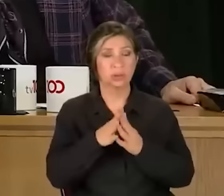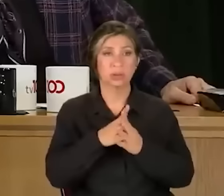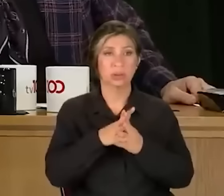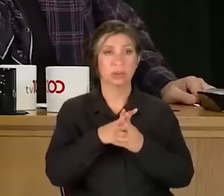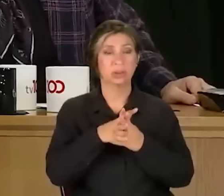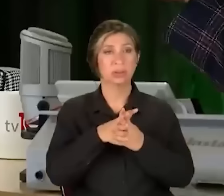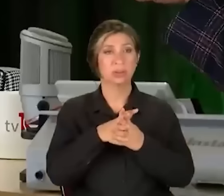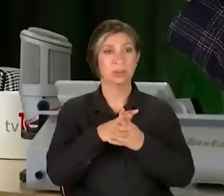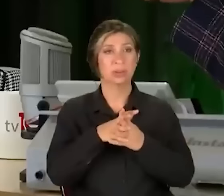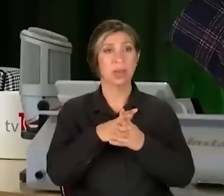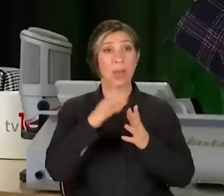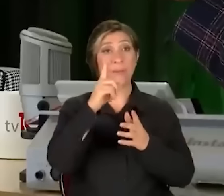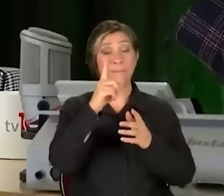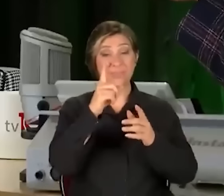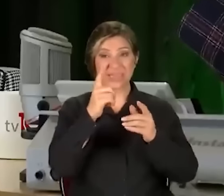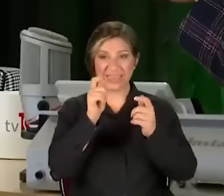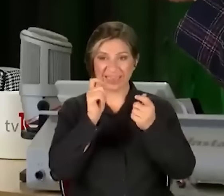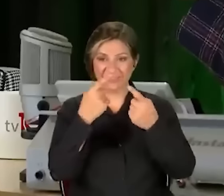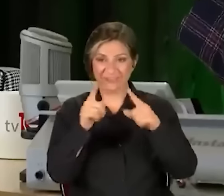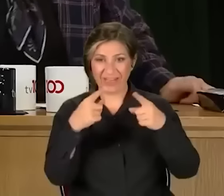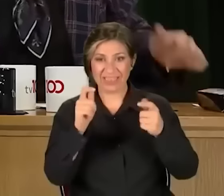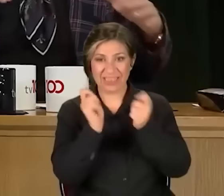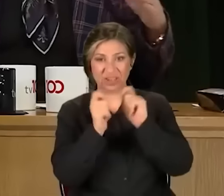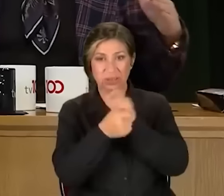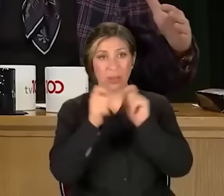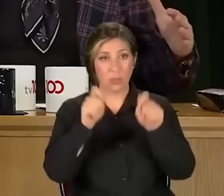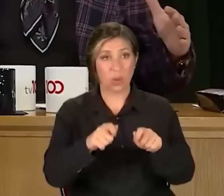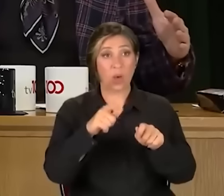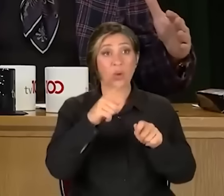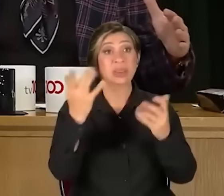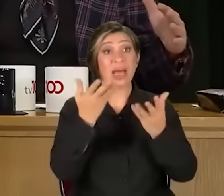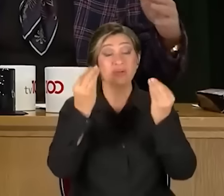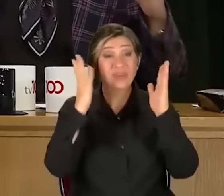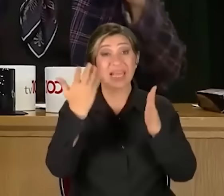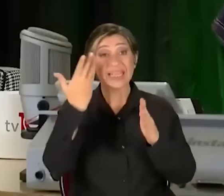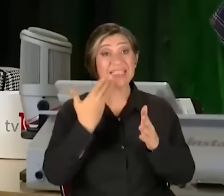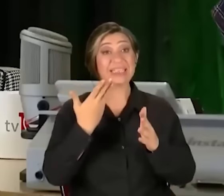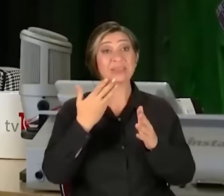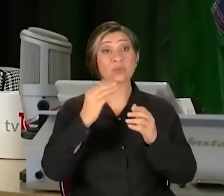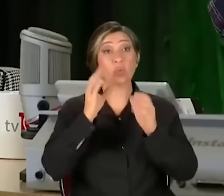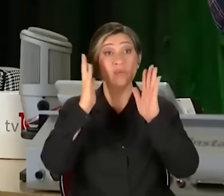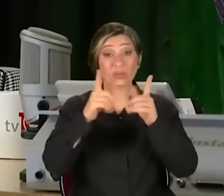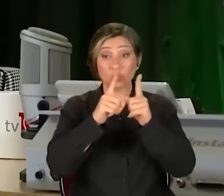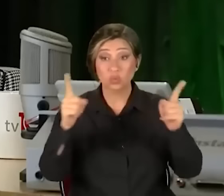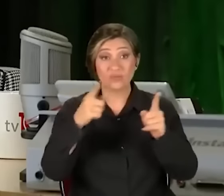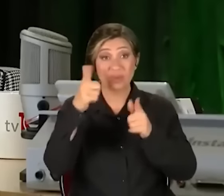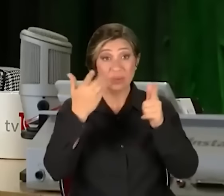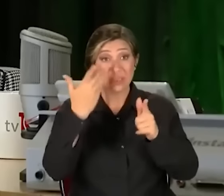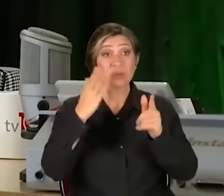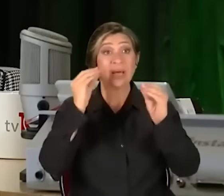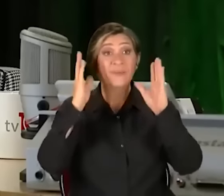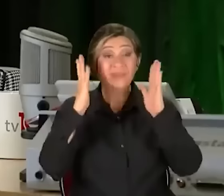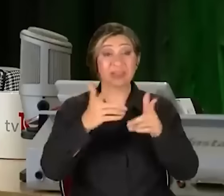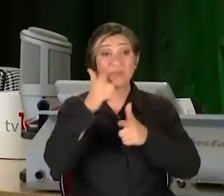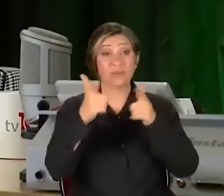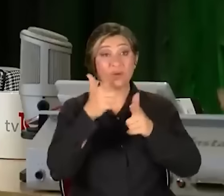Hayır, şu ama ya bir aslında bir algoritma değişiklikleri yapıyorlar çünkü evet, o platform daha çok izlenen insanlar sonra. Daha uzun video yüklesin, izleyenler de daha